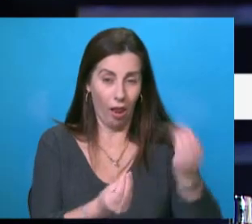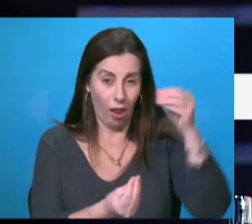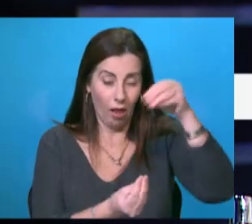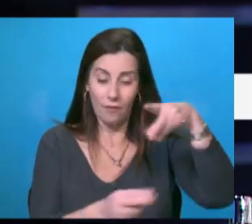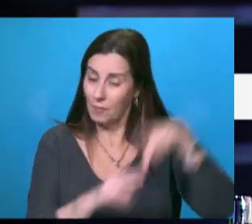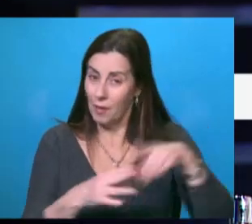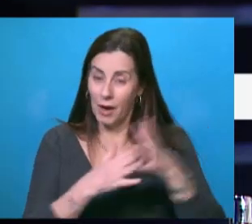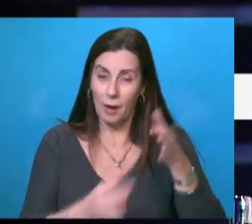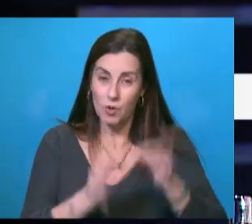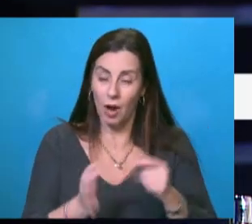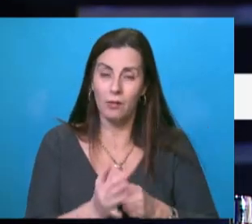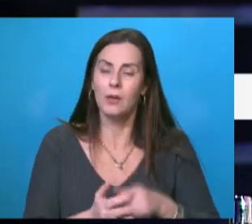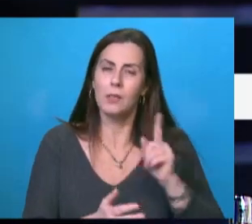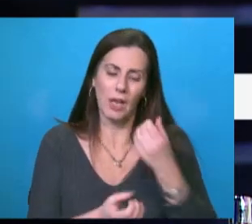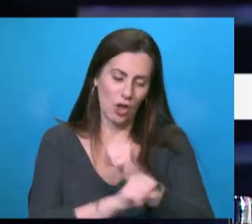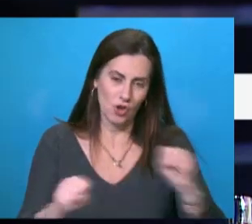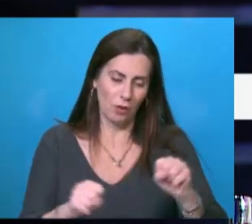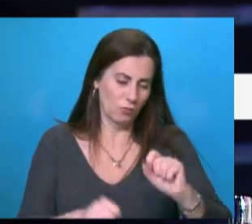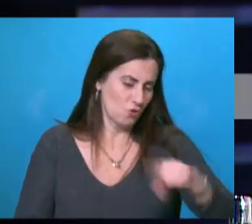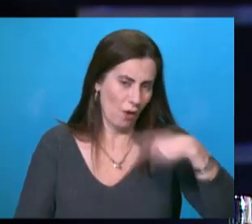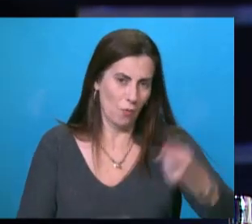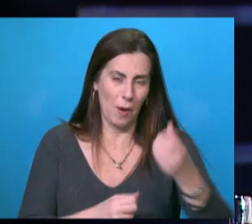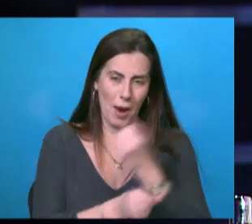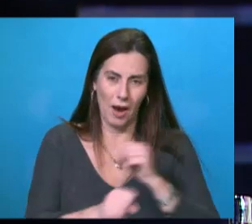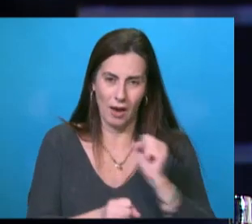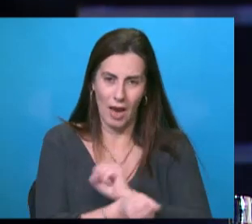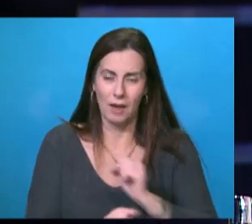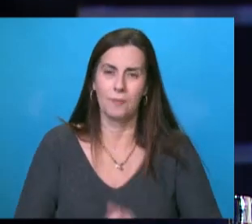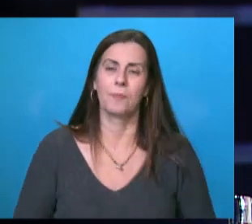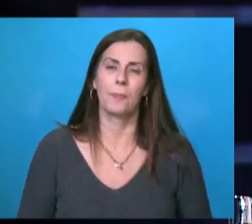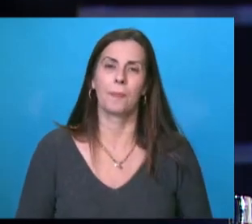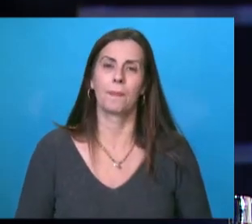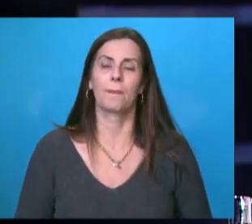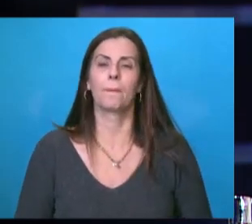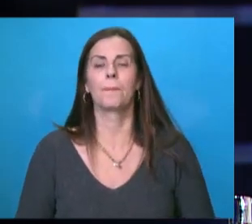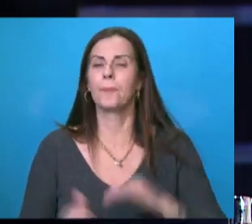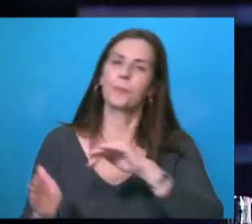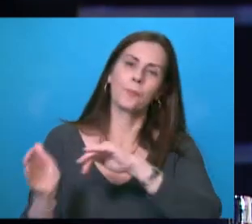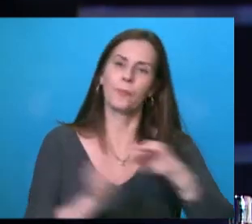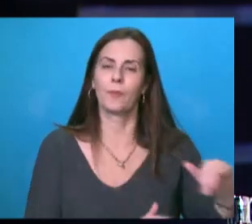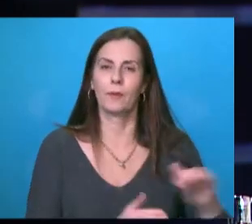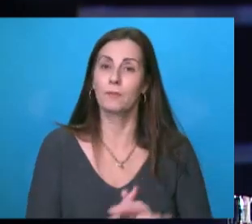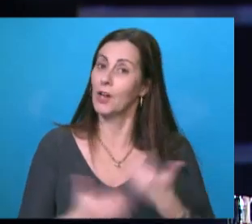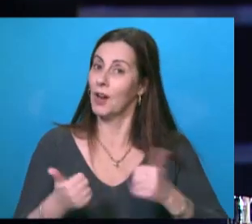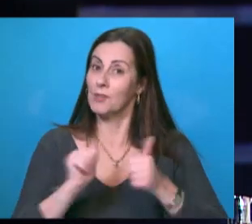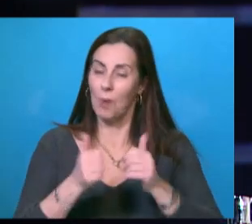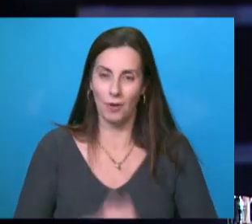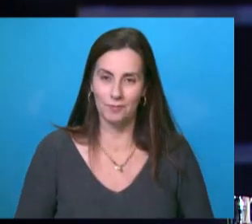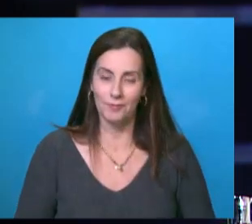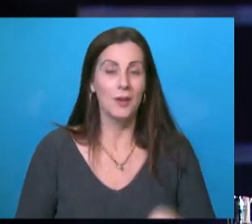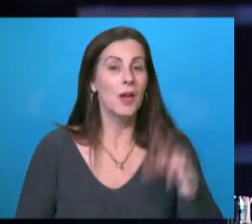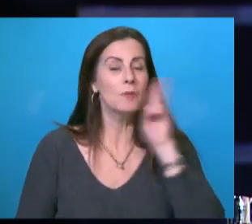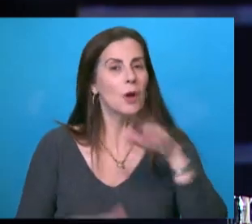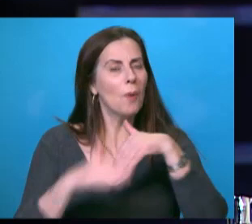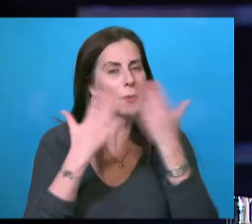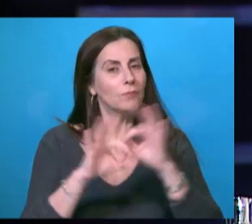משפט, צפוי להשתחרר בשבוע הבא. עכשיו למשהו אחר לגמרי, ספורט. ביום שישי בבוקר יפתח